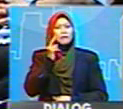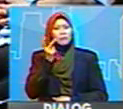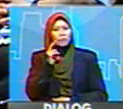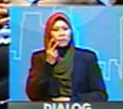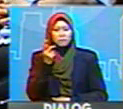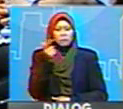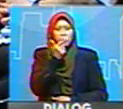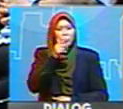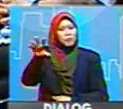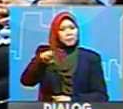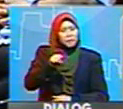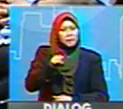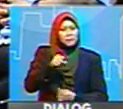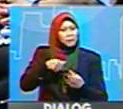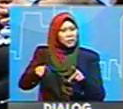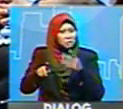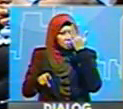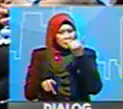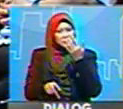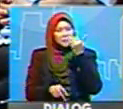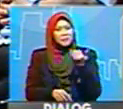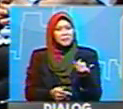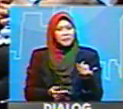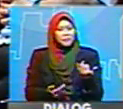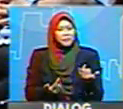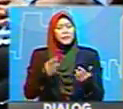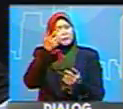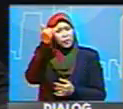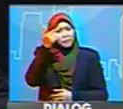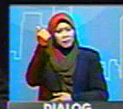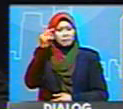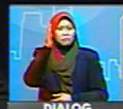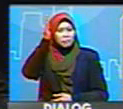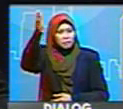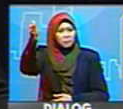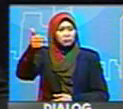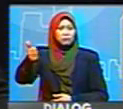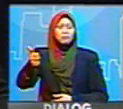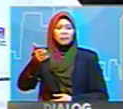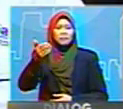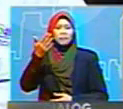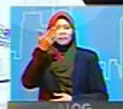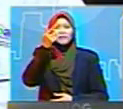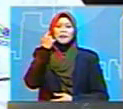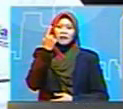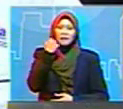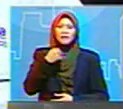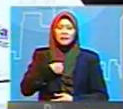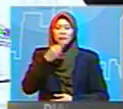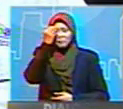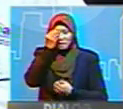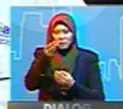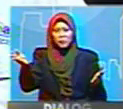peluang-peluang seperti ini mereka tidak ambil kerana ini adalah untuk masa depan mereka juga itu saya sebutkan tadi bahawa